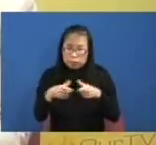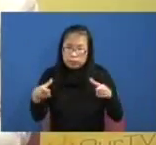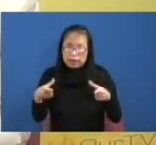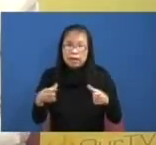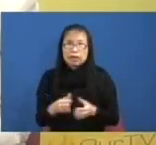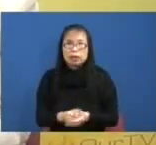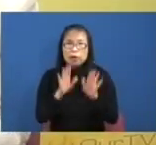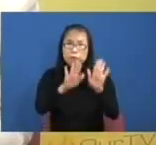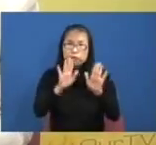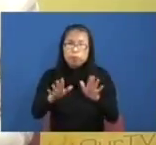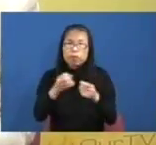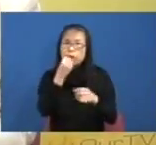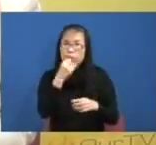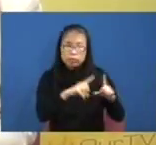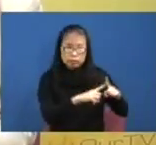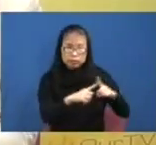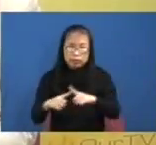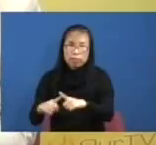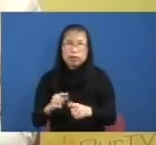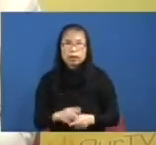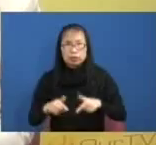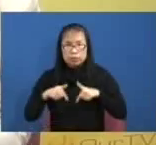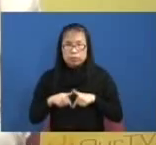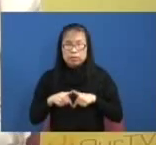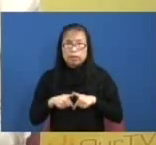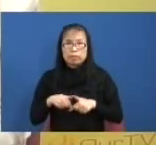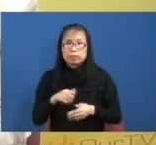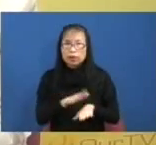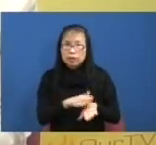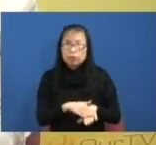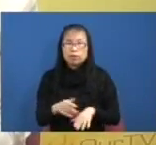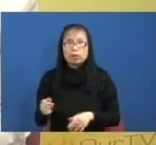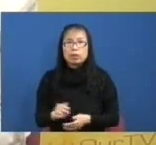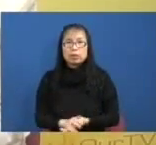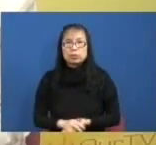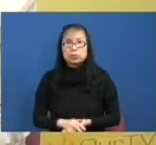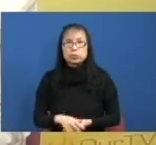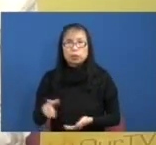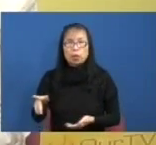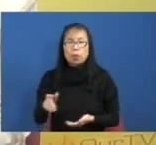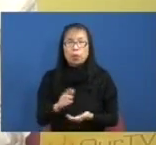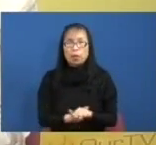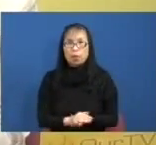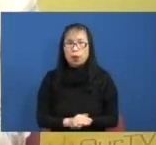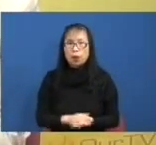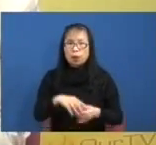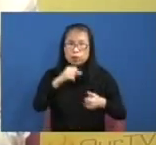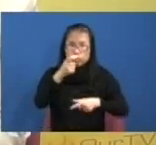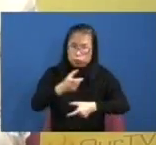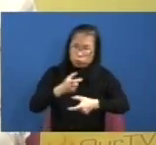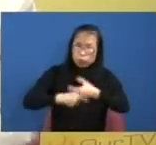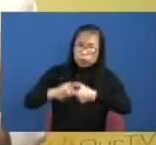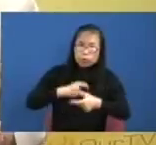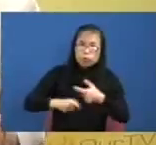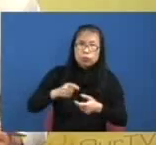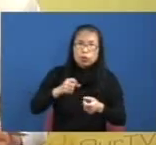服務香港市民，即係有時嗰種心咧就喺度咯。我覺得如果你話下下在於佢嗰個營商，佢擁有唔